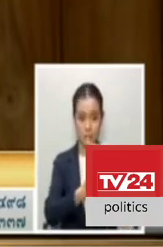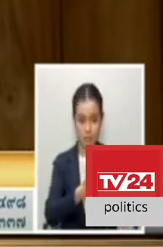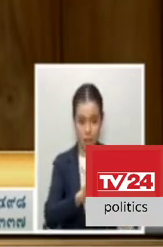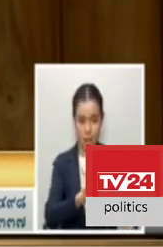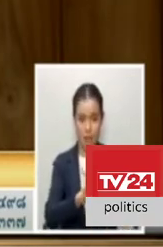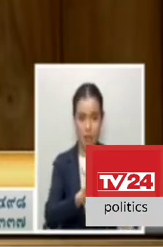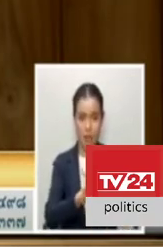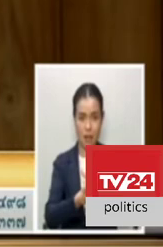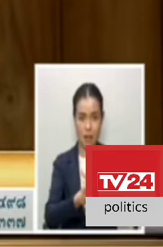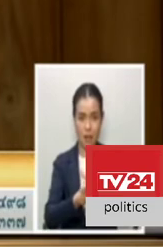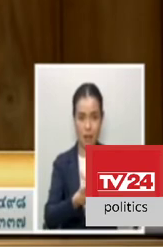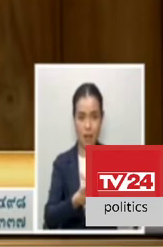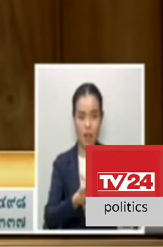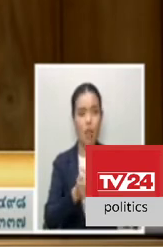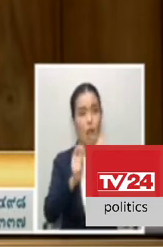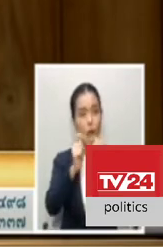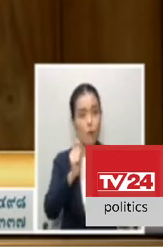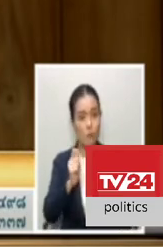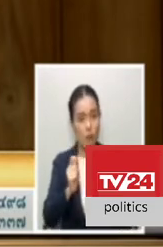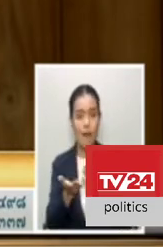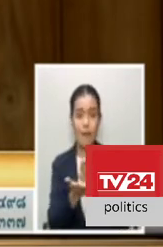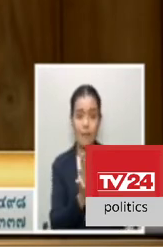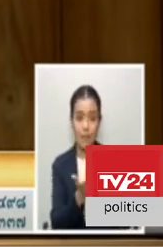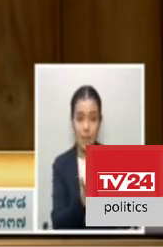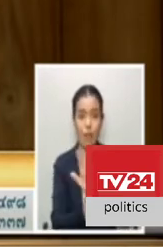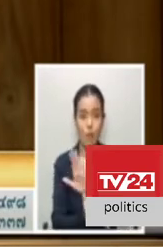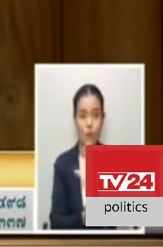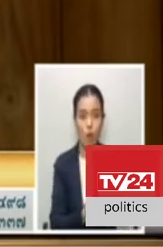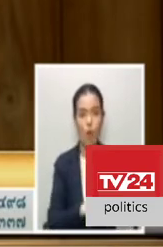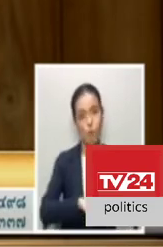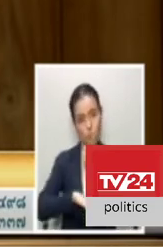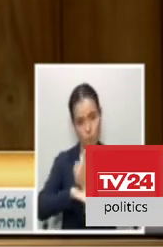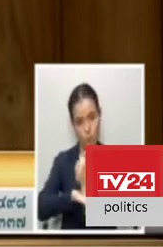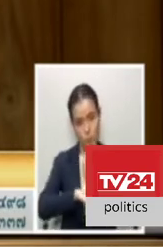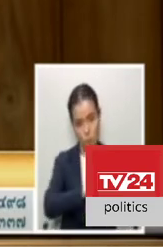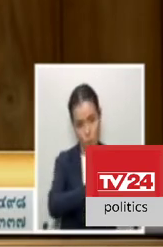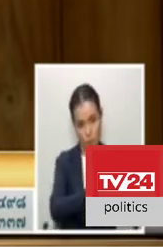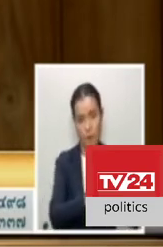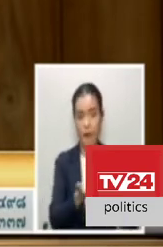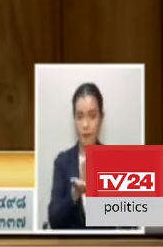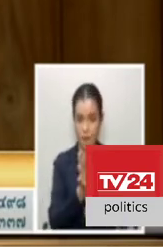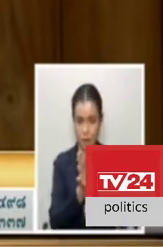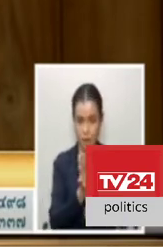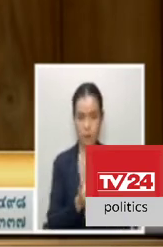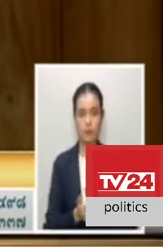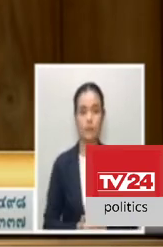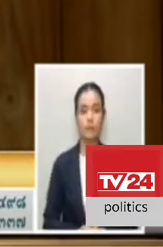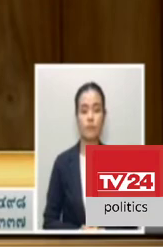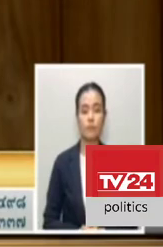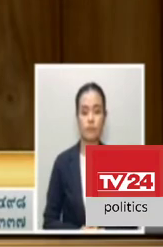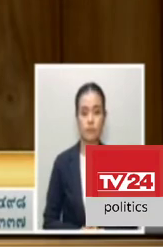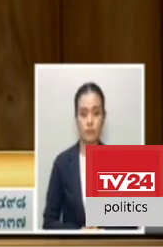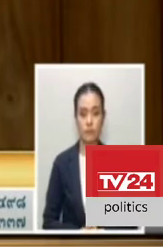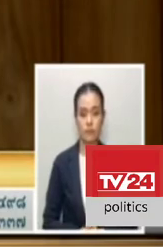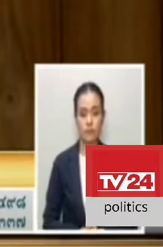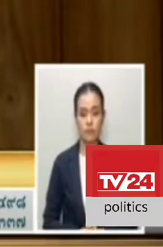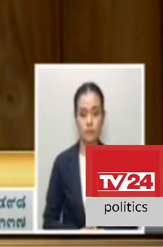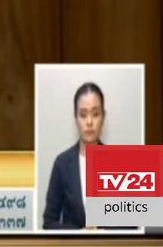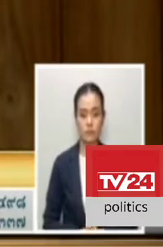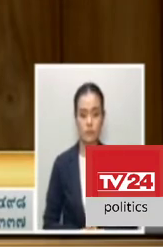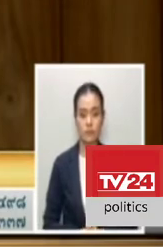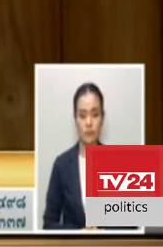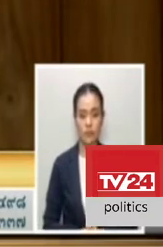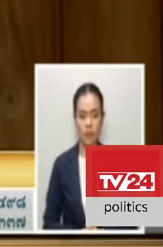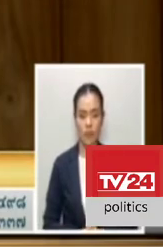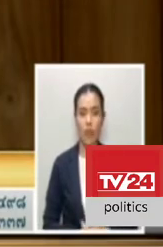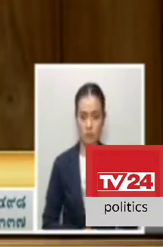ในหลายมลรัฐซึ่งเป็นการเลือกตั้งผู้ว่ามลรัฐและประธานาธิบดีก็หมายมั่นปั้น